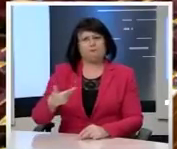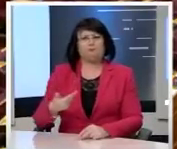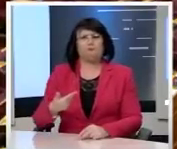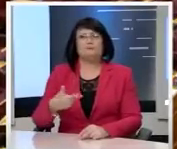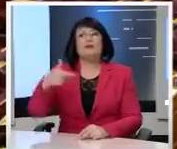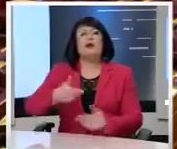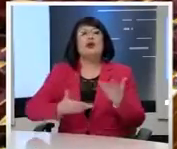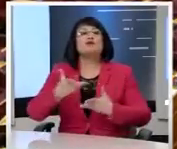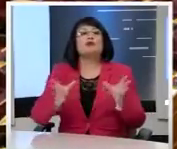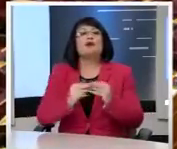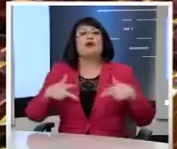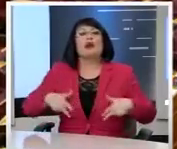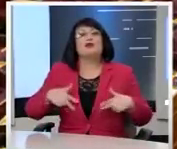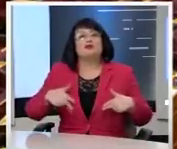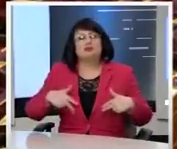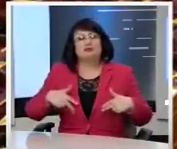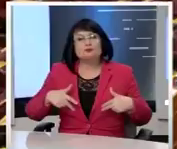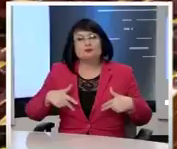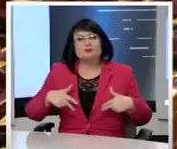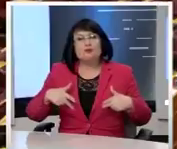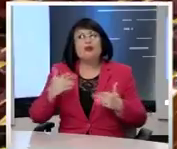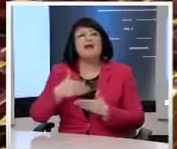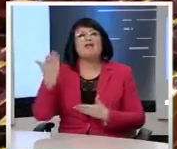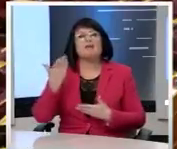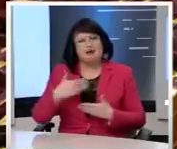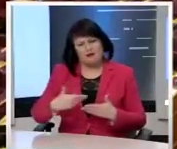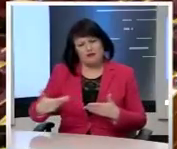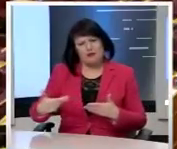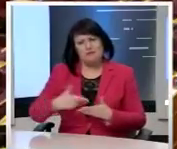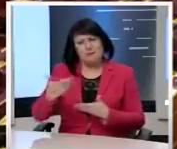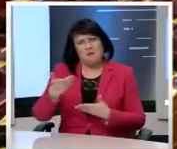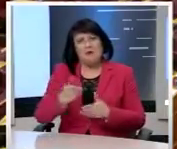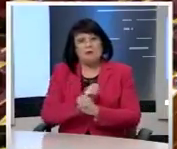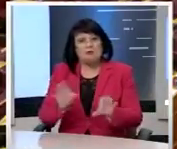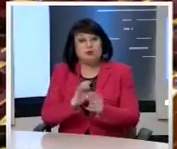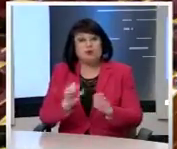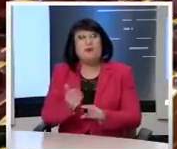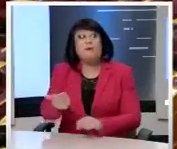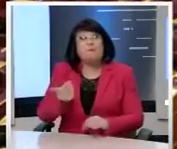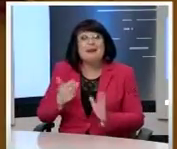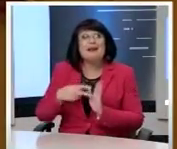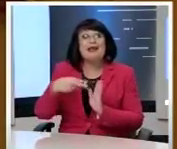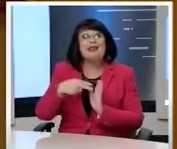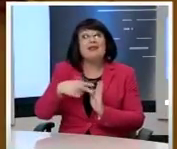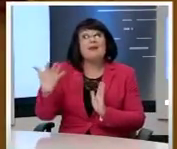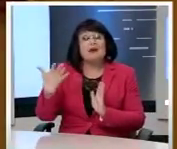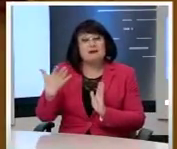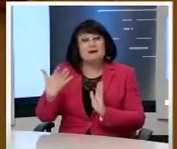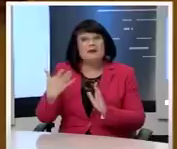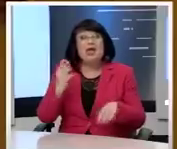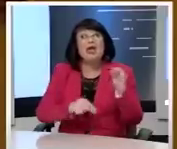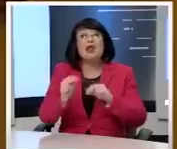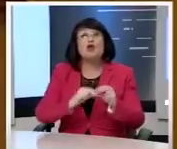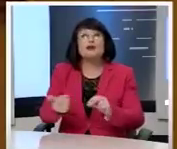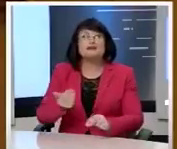Γενικού Λογιστήριου του Κράτους, αλλά και δημοσιεύματα της περίοδου, πριν τις εκλογές του 15, Δεκέμβριο του